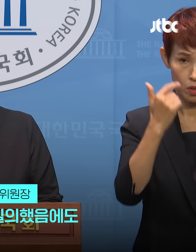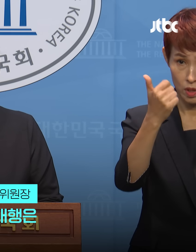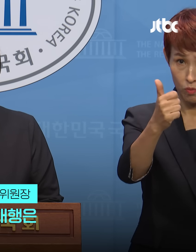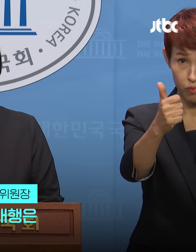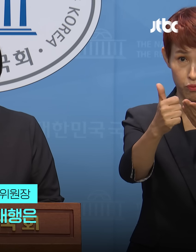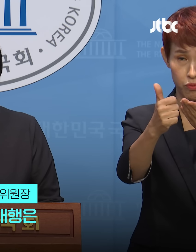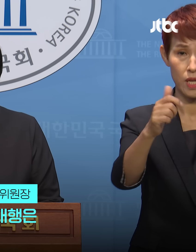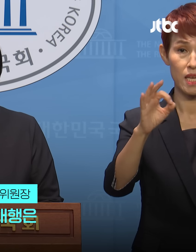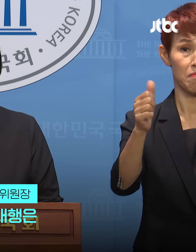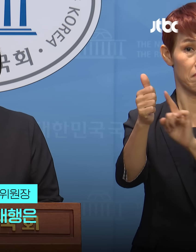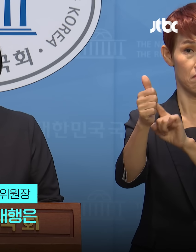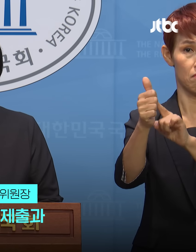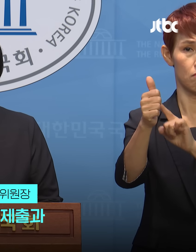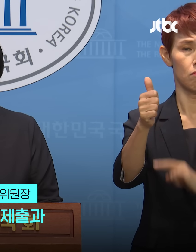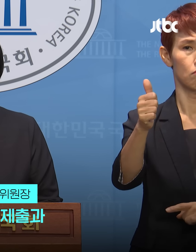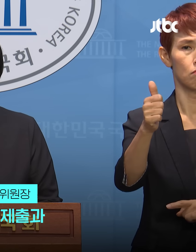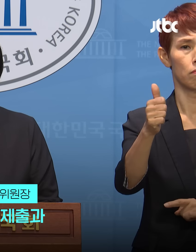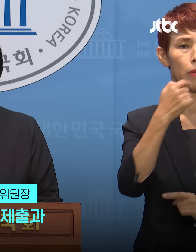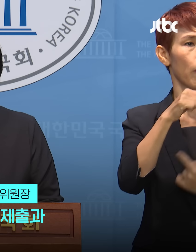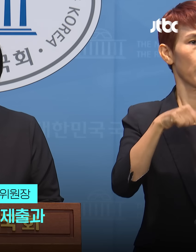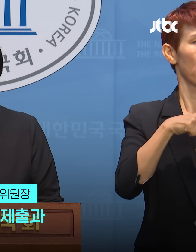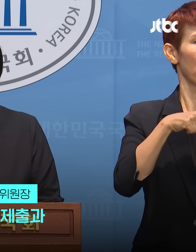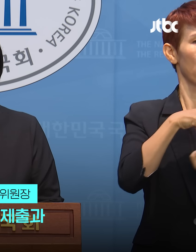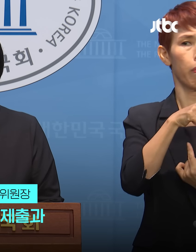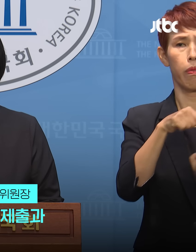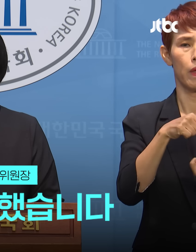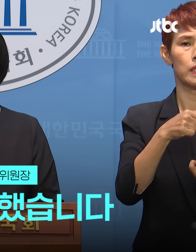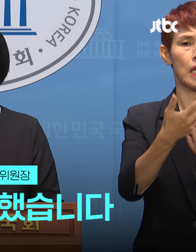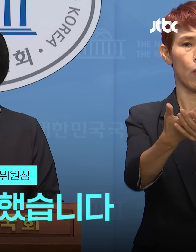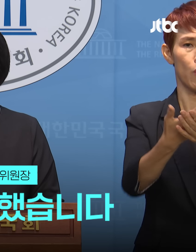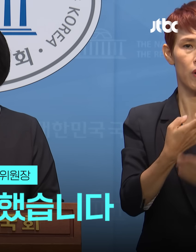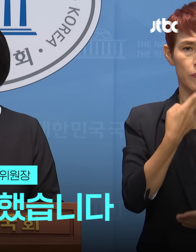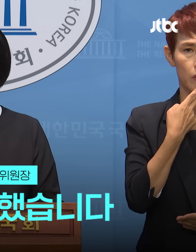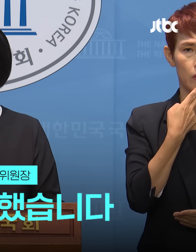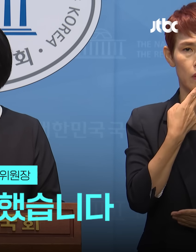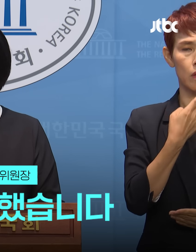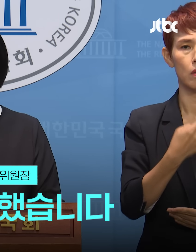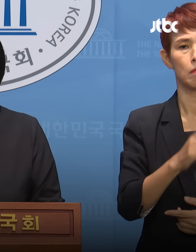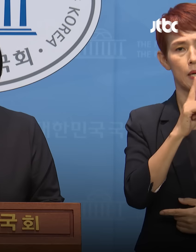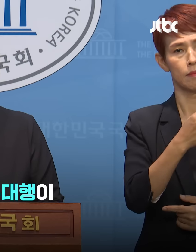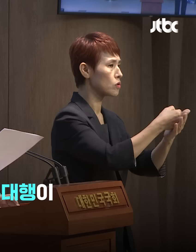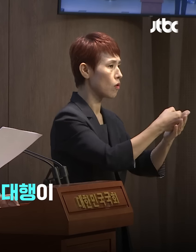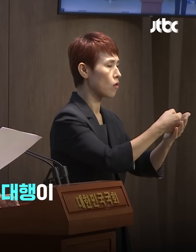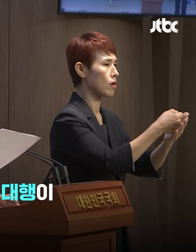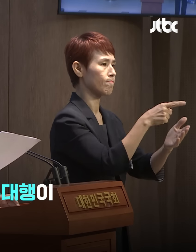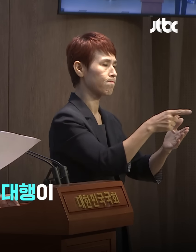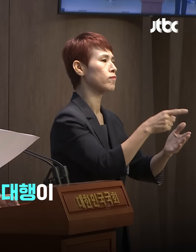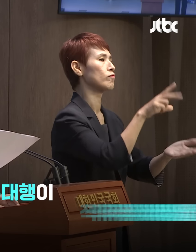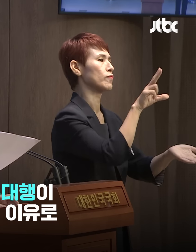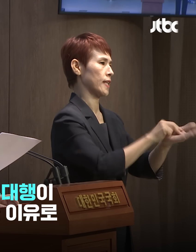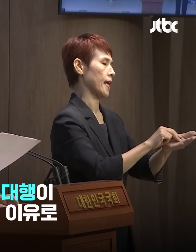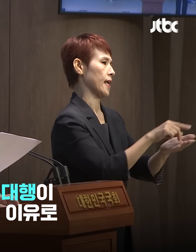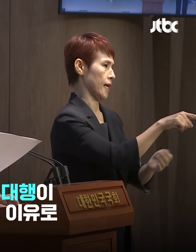질의했음에도 김태규 직무대행은 횡설수설 자료 제출과 증언을 거부했습니다. 이어 김